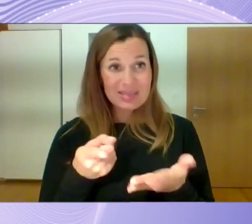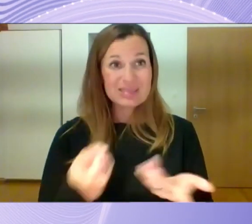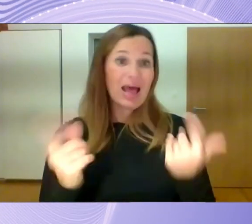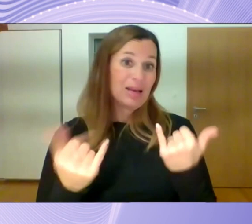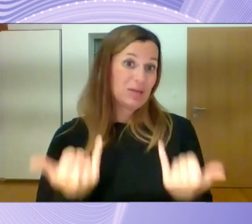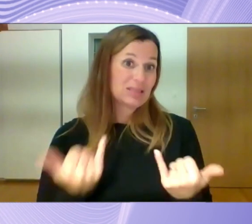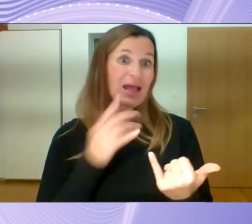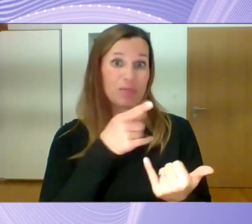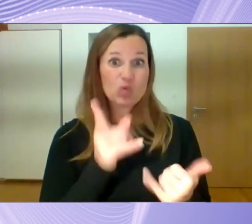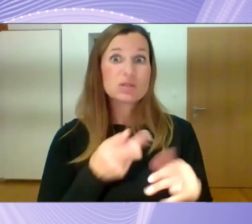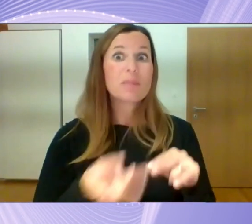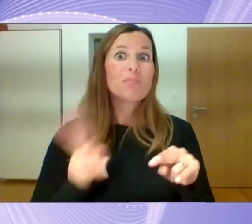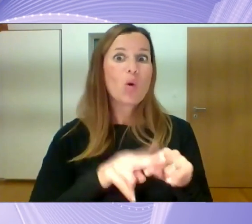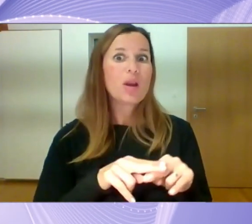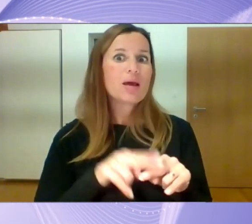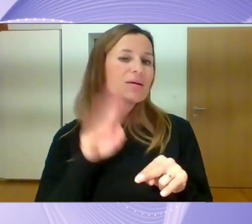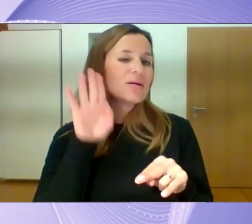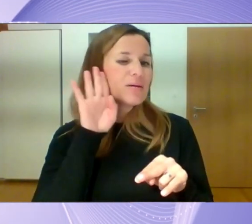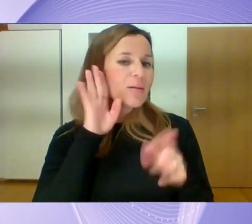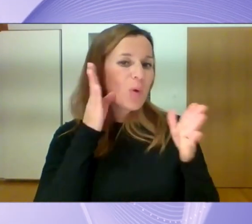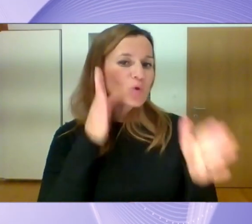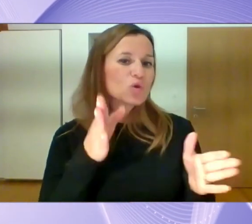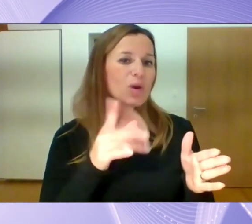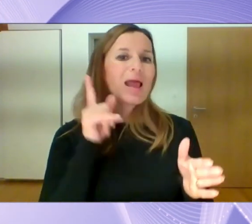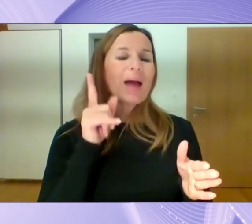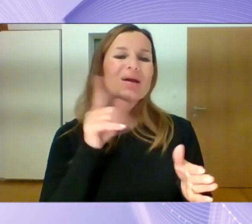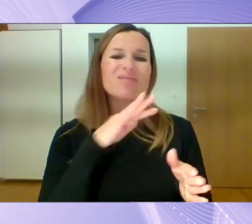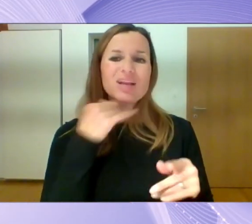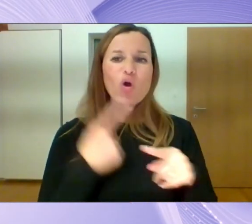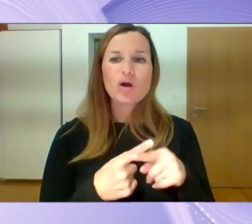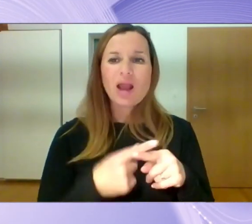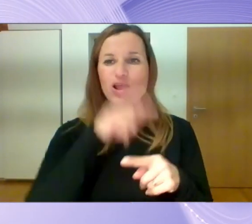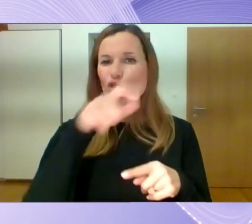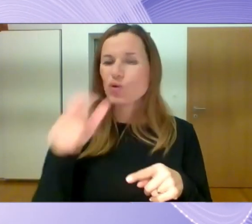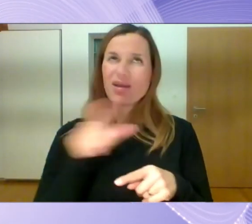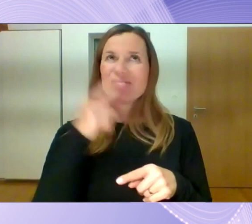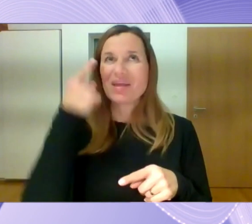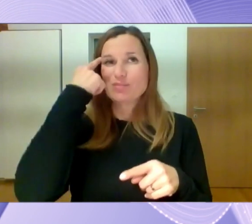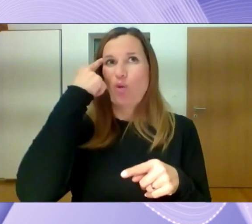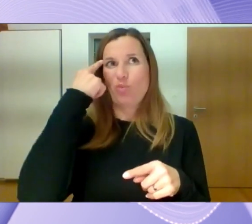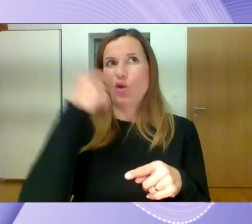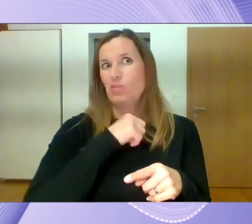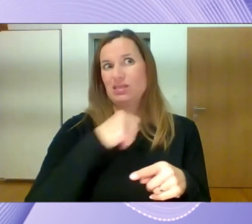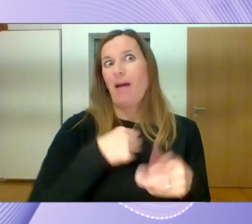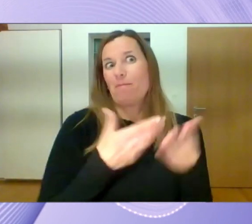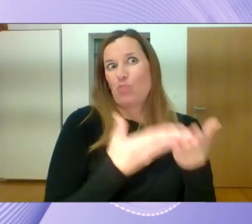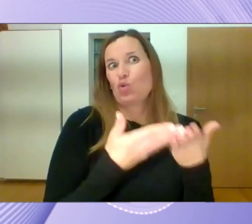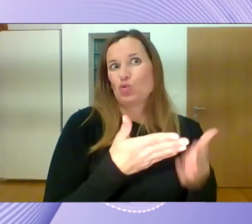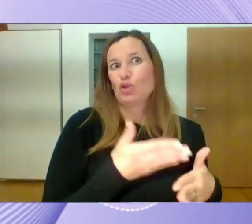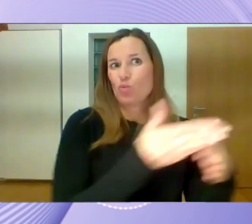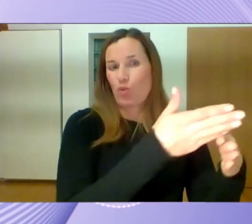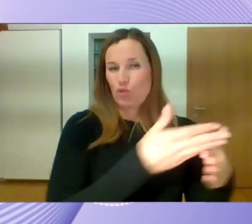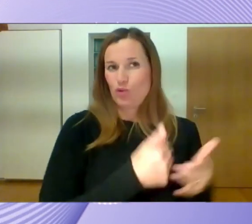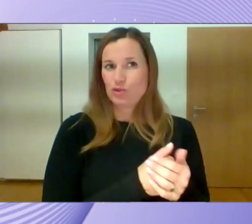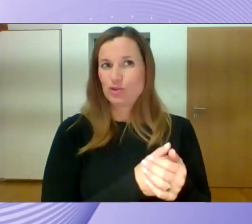bolj pozorni, ampak velikokrat se ljudje tega preprosto ne spomnejo. Ne, da bi bili žleht ali karkoli, ampak